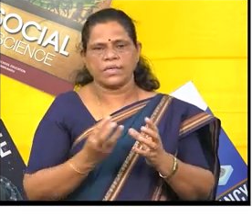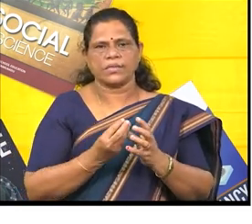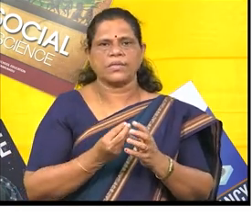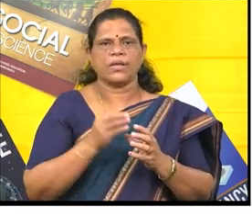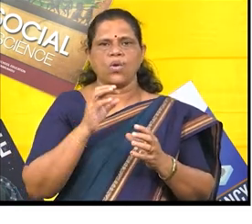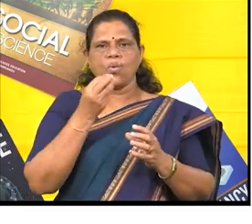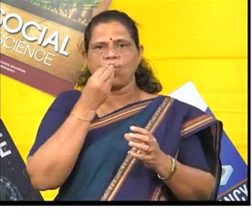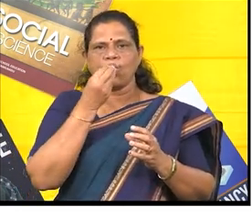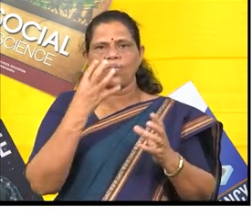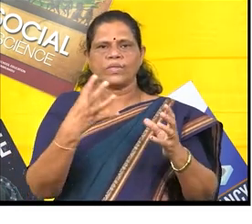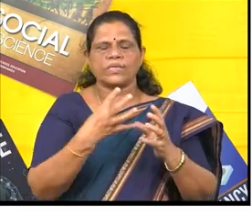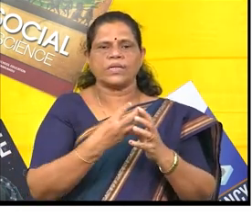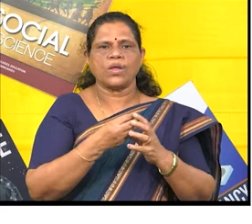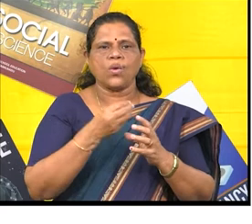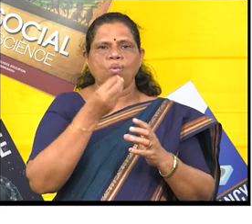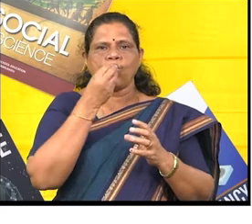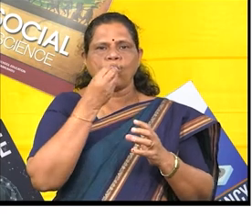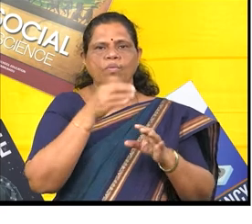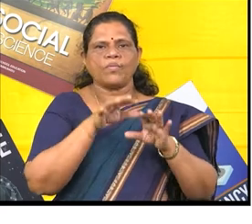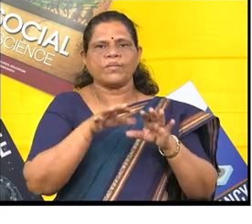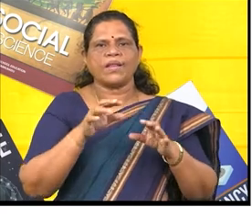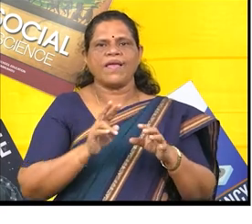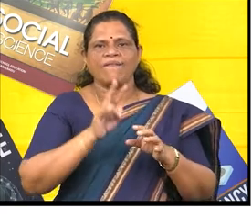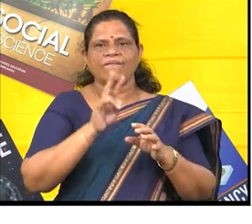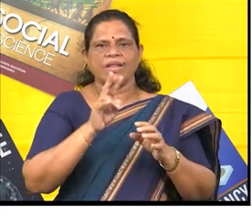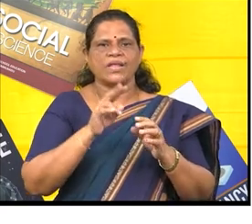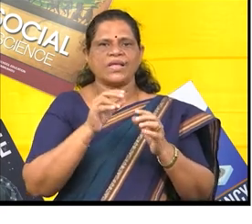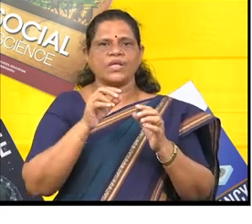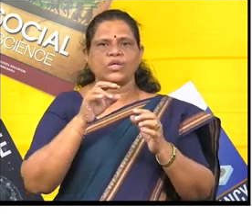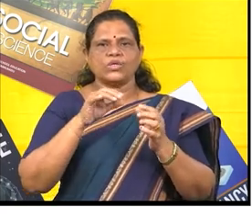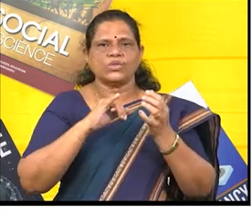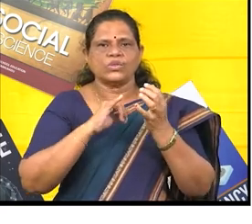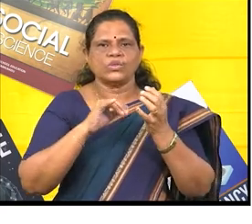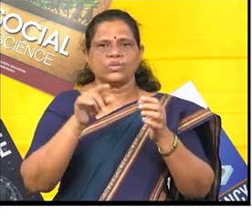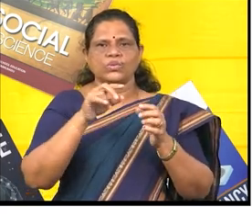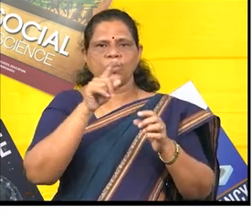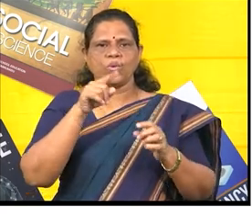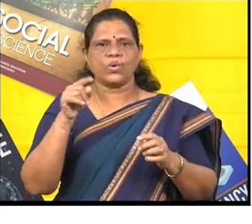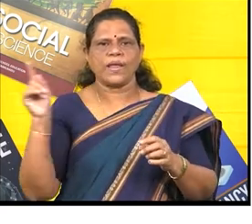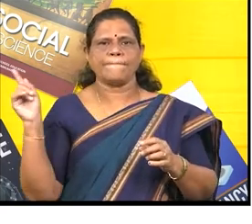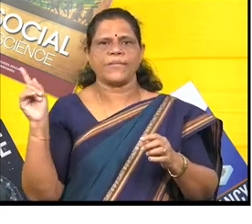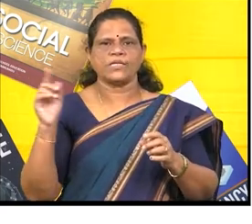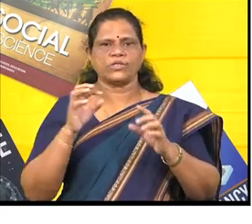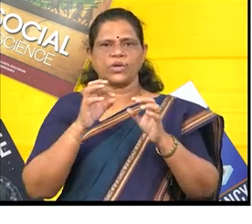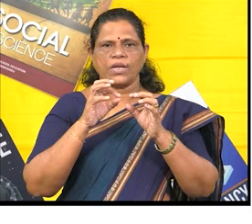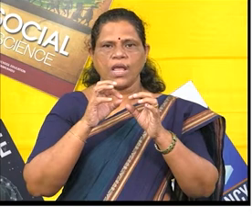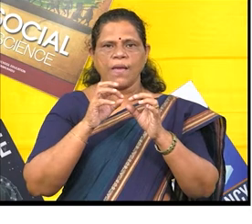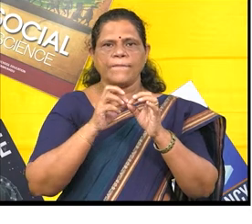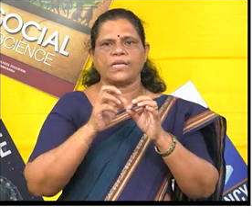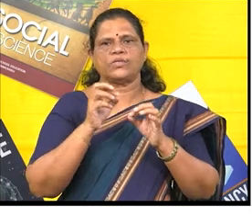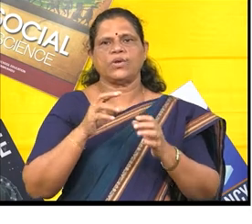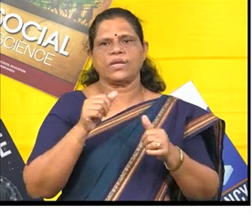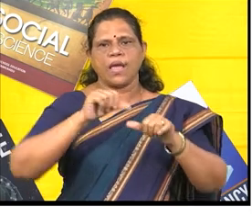சேர்க்கைகள்னு சொல்லுவோம். இதில் உணவு பதப்படுத்திகள் என்பது வினிகர், சோடியம் பென்சோயேட், பென்சோயிக் அமிலம், சோடியம் நைட்ரேட் இதெல்லாம்